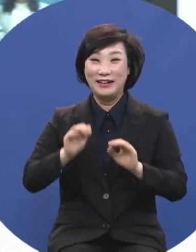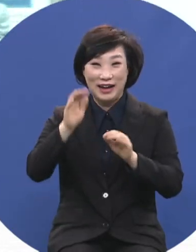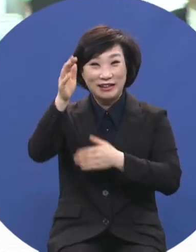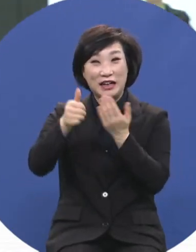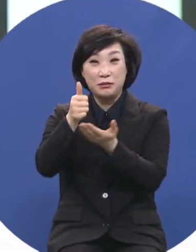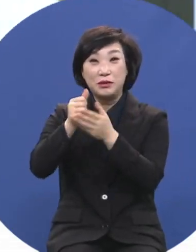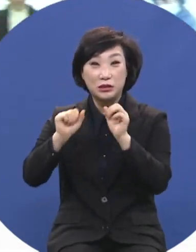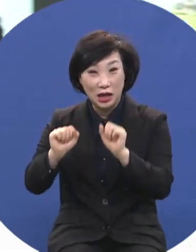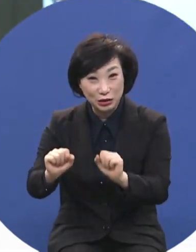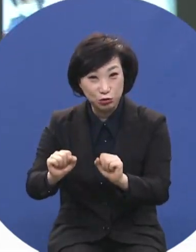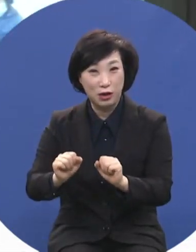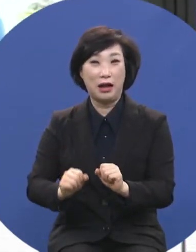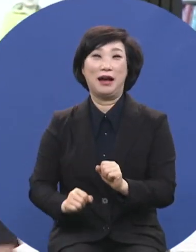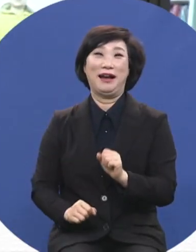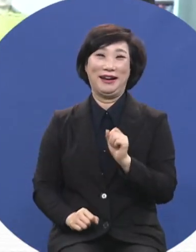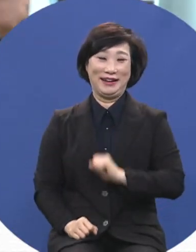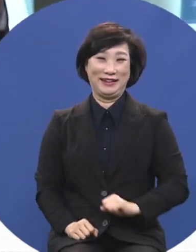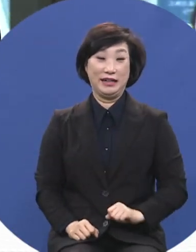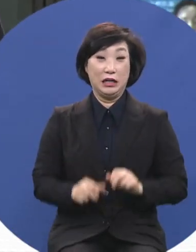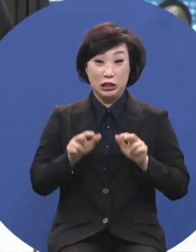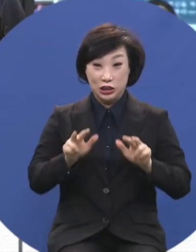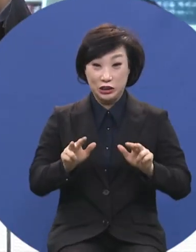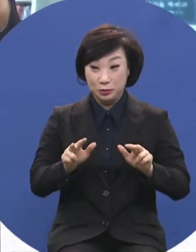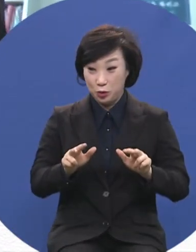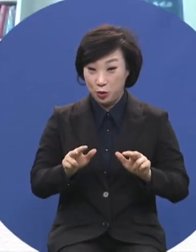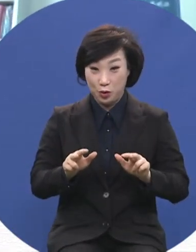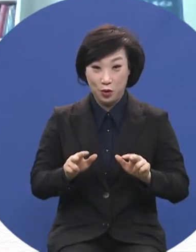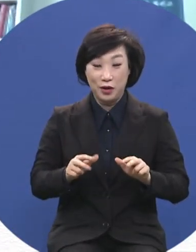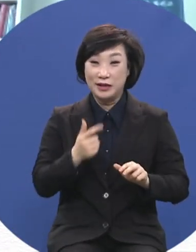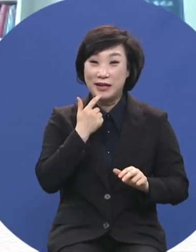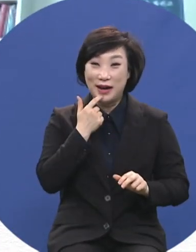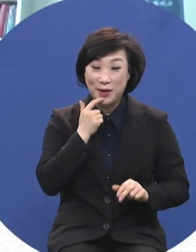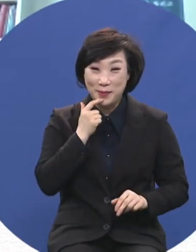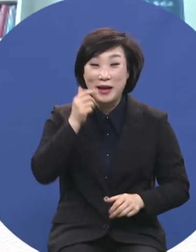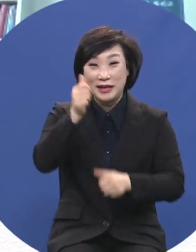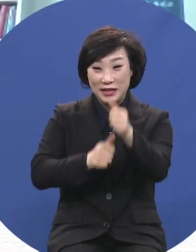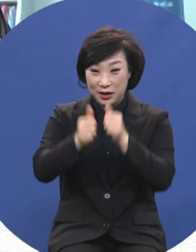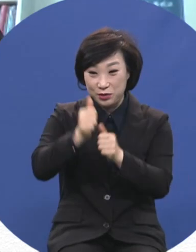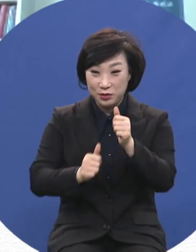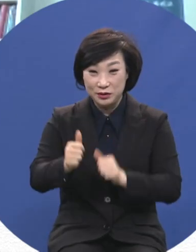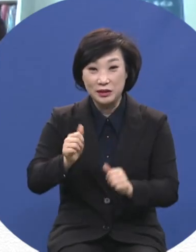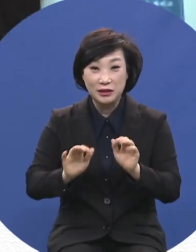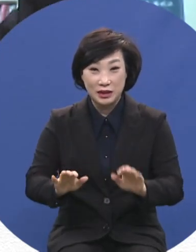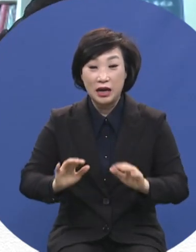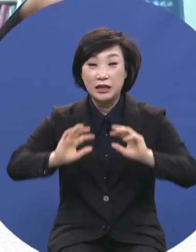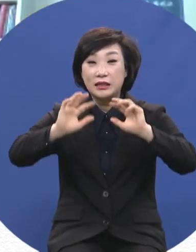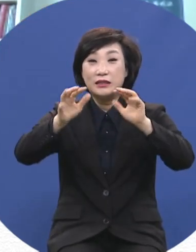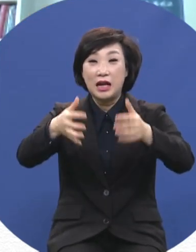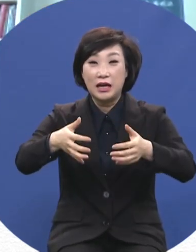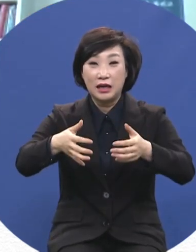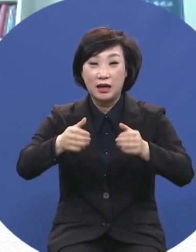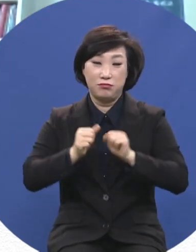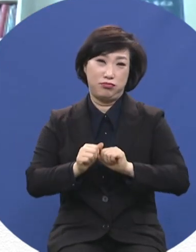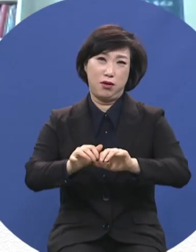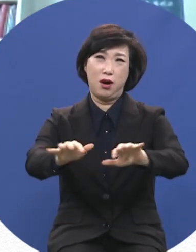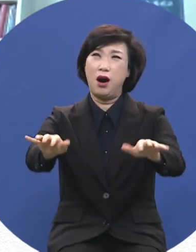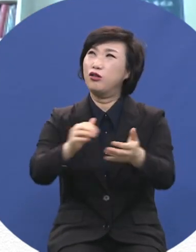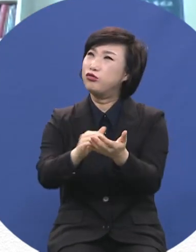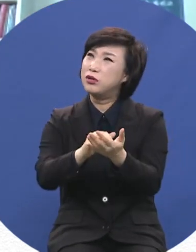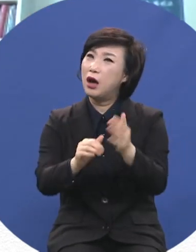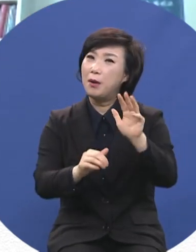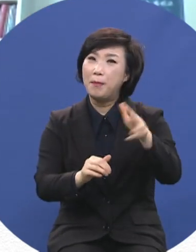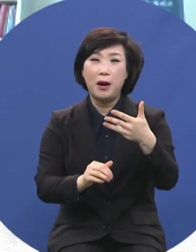그분은 살아계시다는 말씀이에요. 지금도 야곱의 자손들이 전 세계에 한